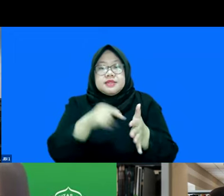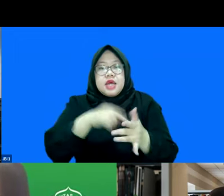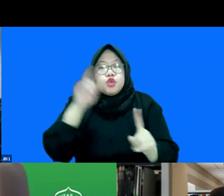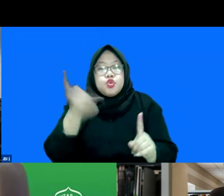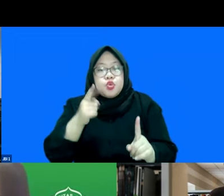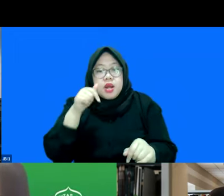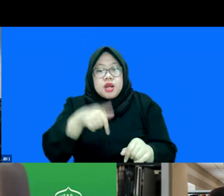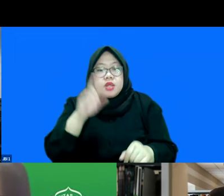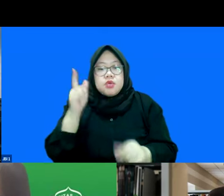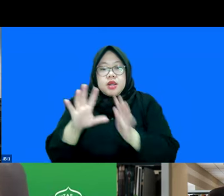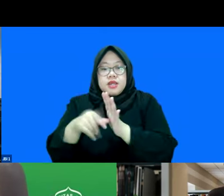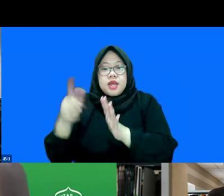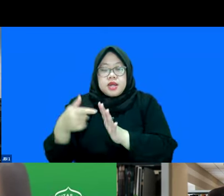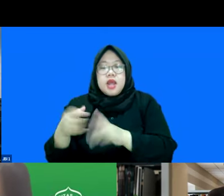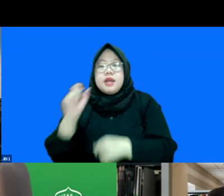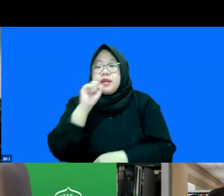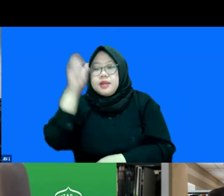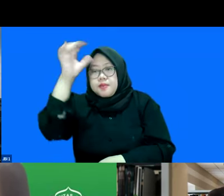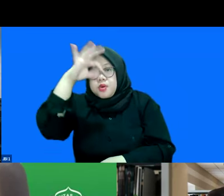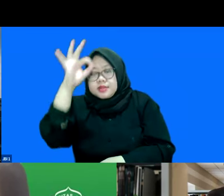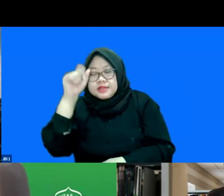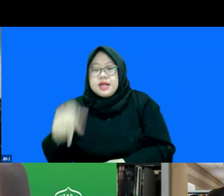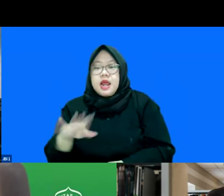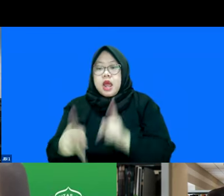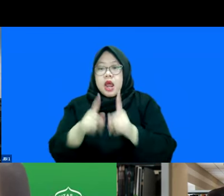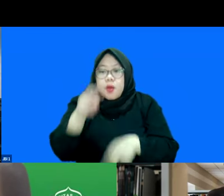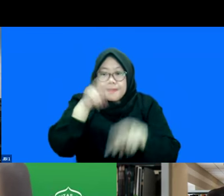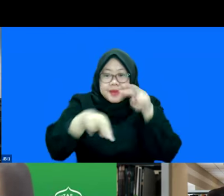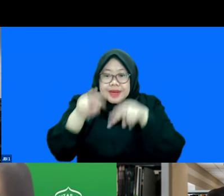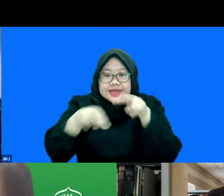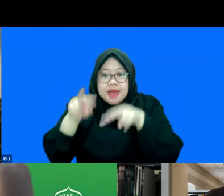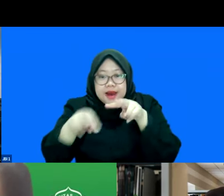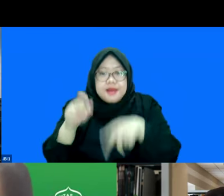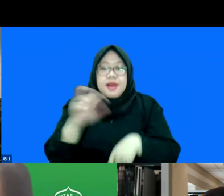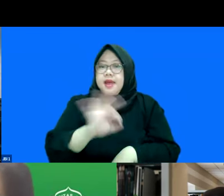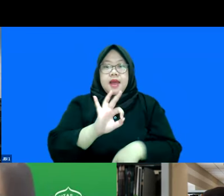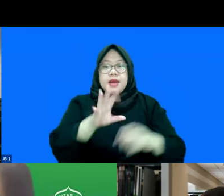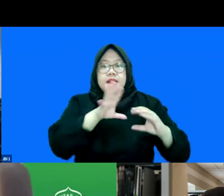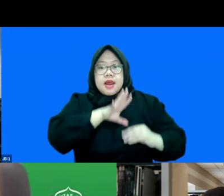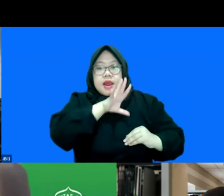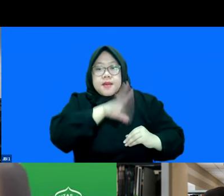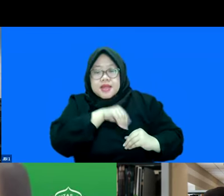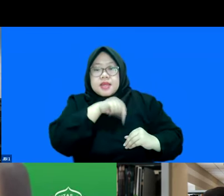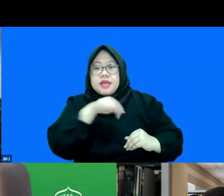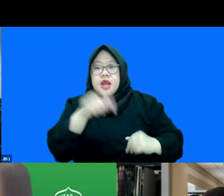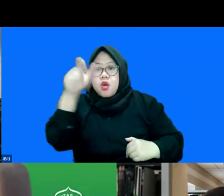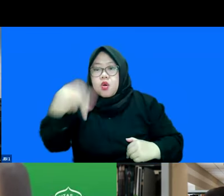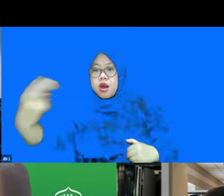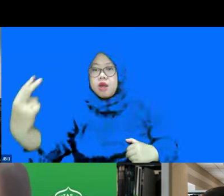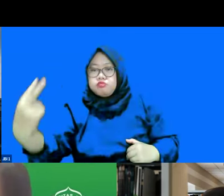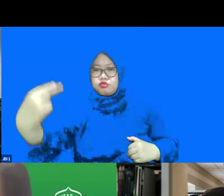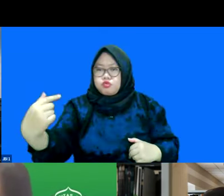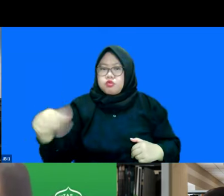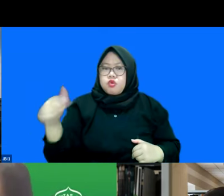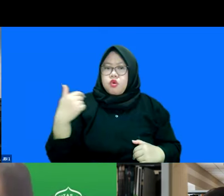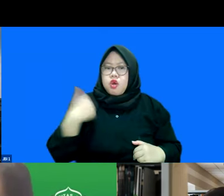polisi. Jadi kalau misalnya dalam pemeriksaan tidak ada rekaman kameranya, kemudian orang yang diperiksa mengklaim dia